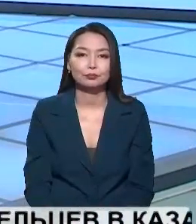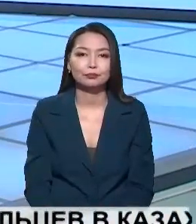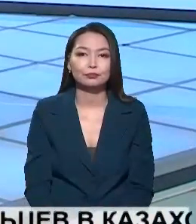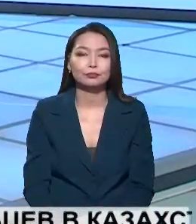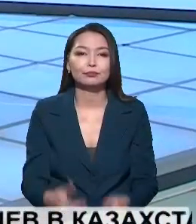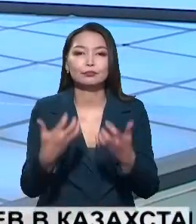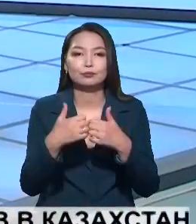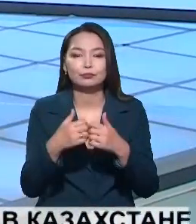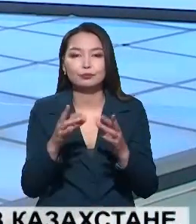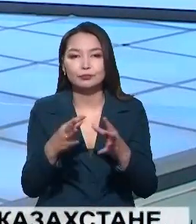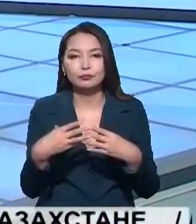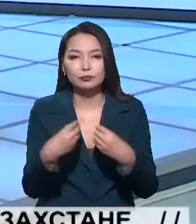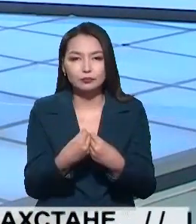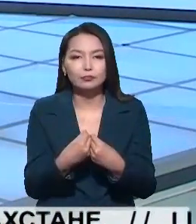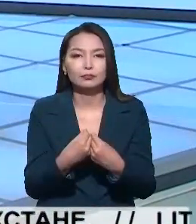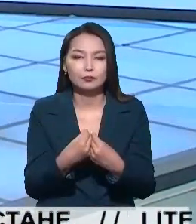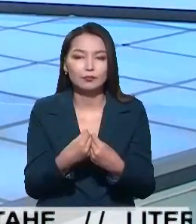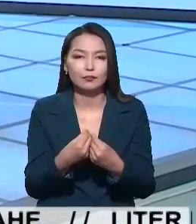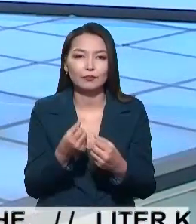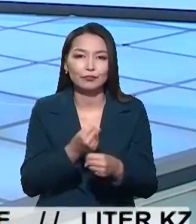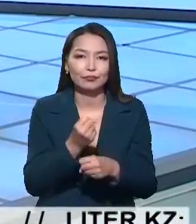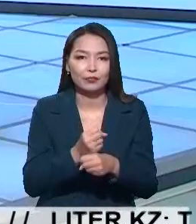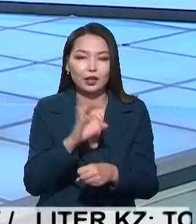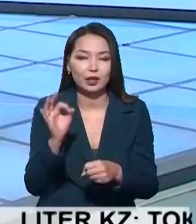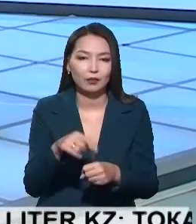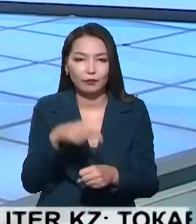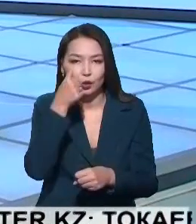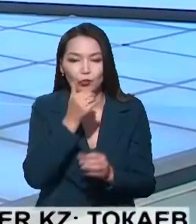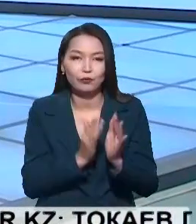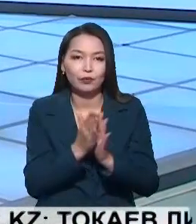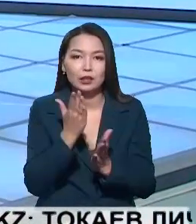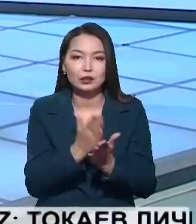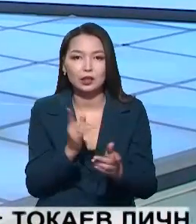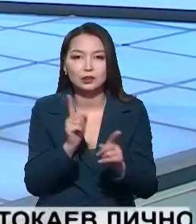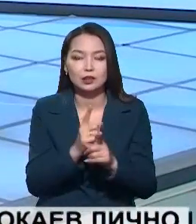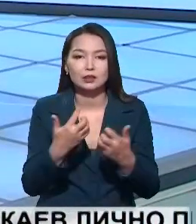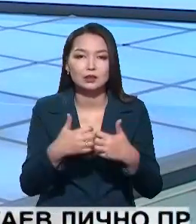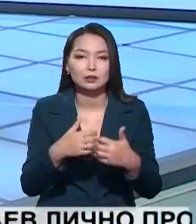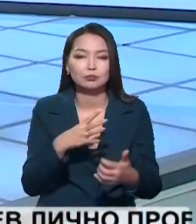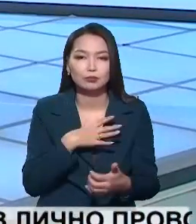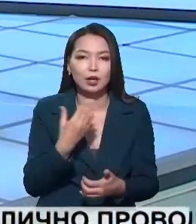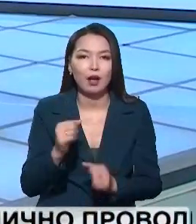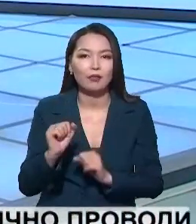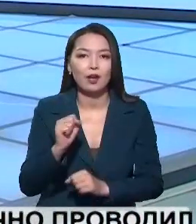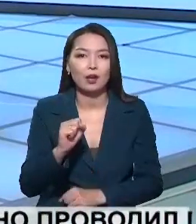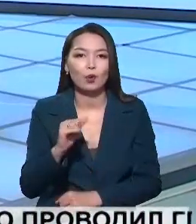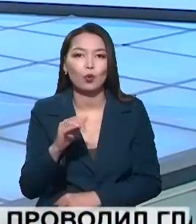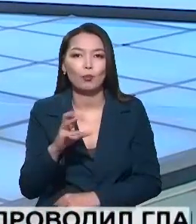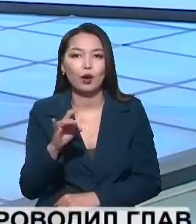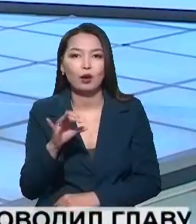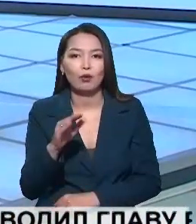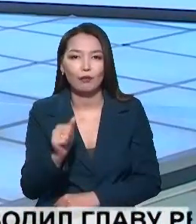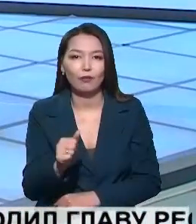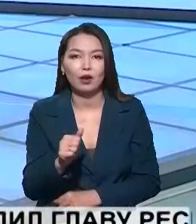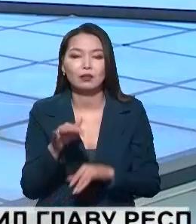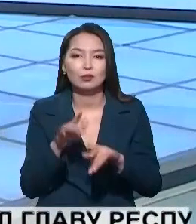Статистика по семейно-бытовому насилию в этом году резко вырастет. Такой прогноз сделала адвокат Айман Умарова. Дело в том, что буквально на